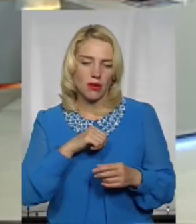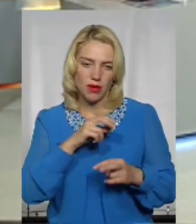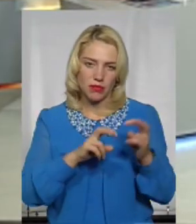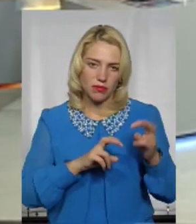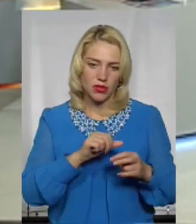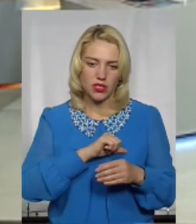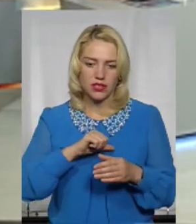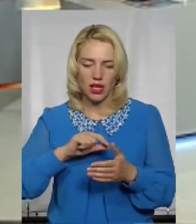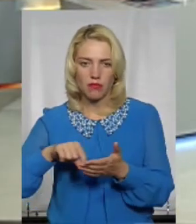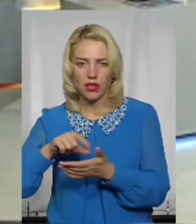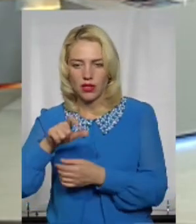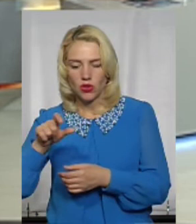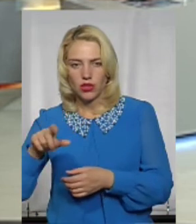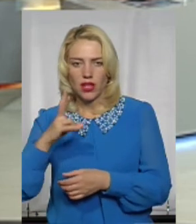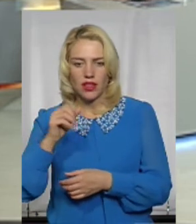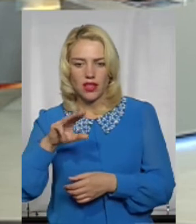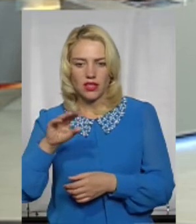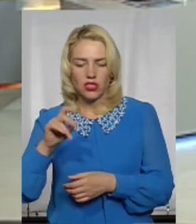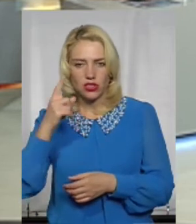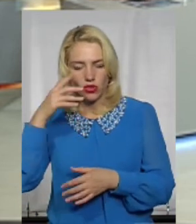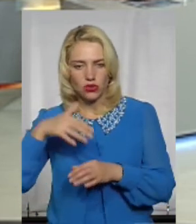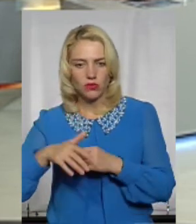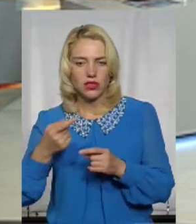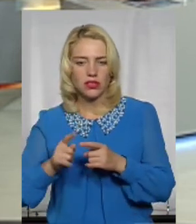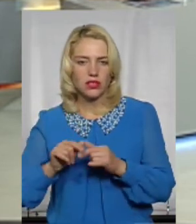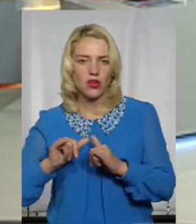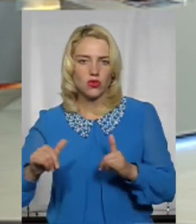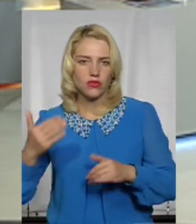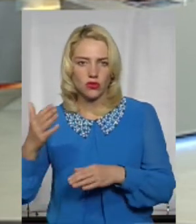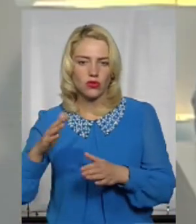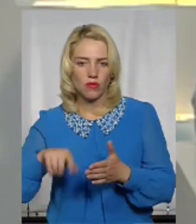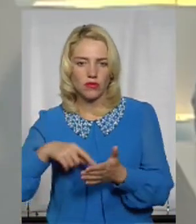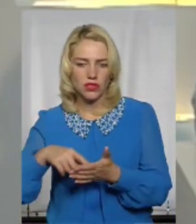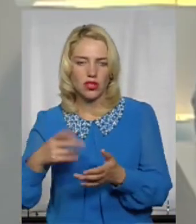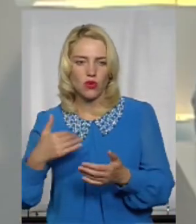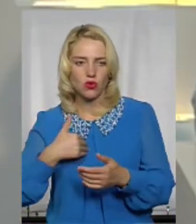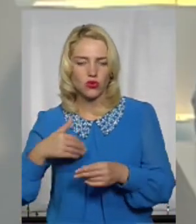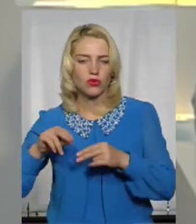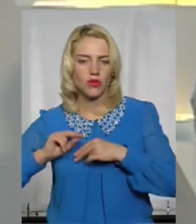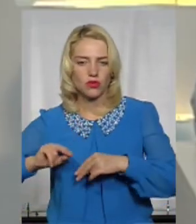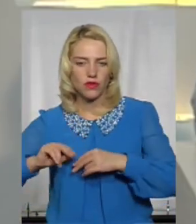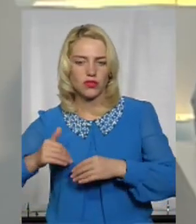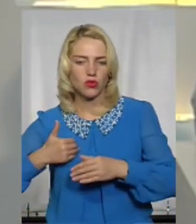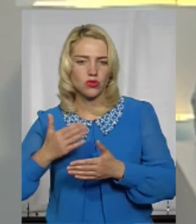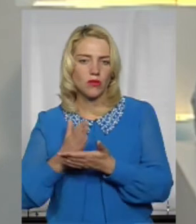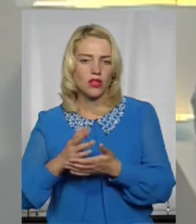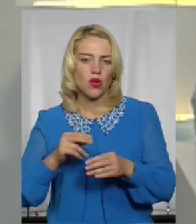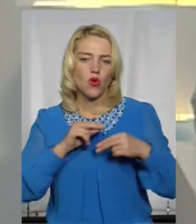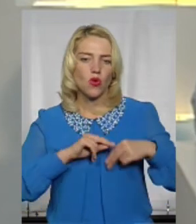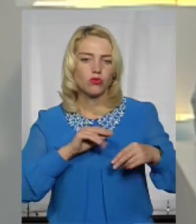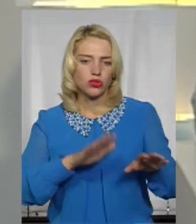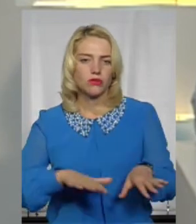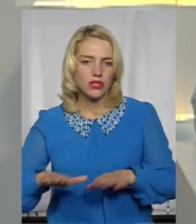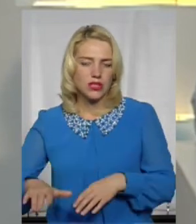мешканці самого Нітішина розуміють, що це розвиток їхнього міста, і вони хочуть працювати і мати робочі місця. Тому в